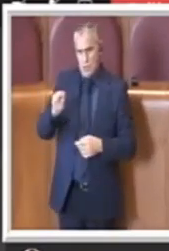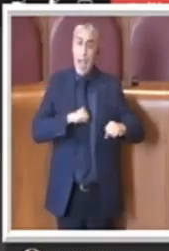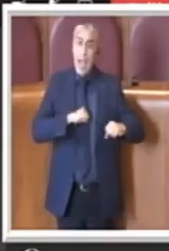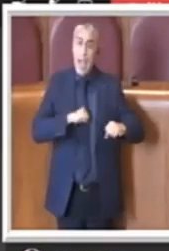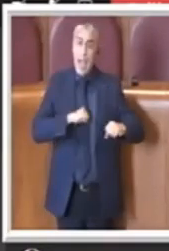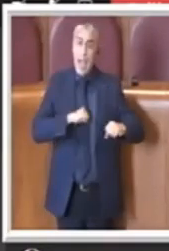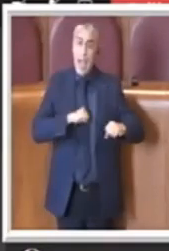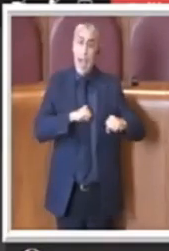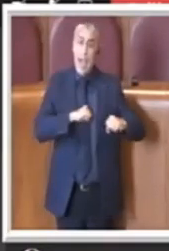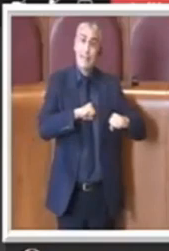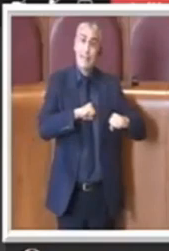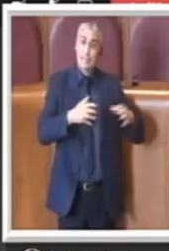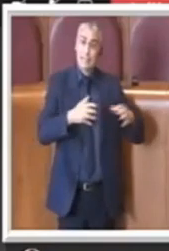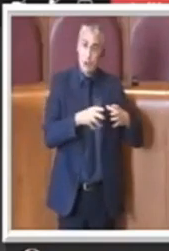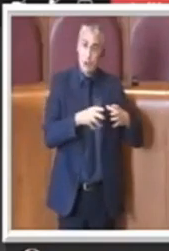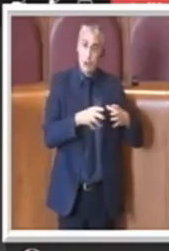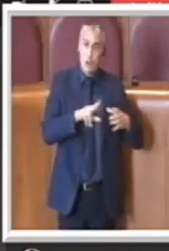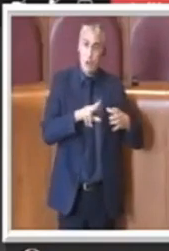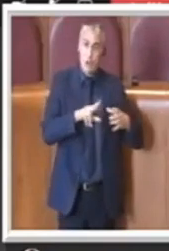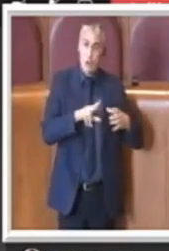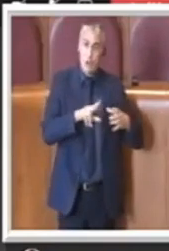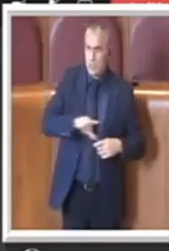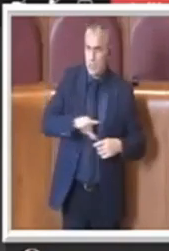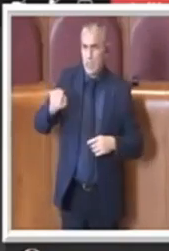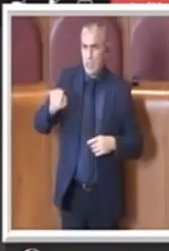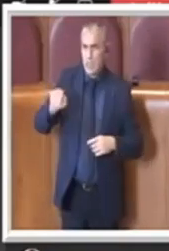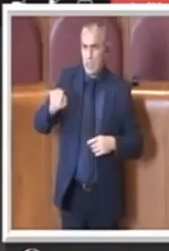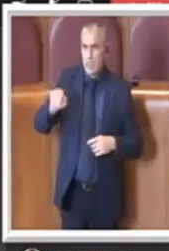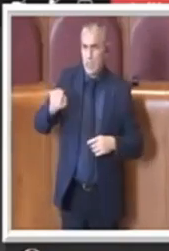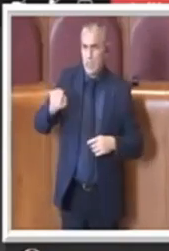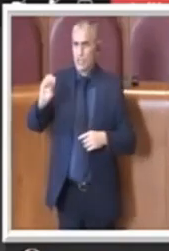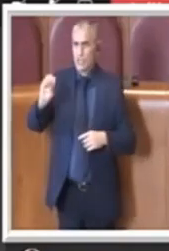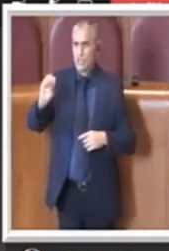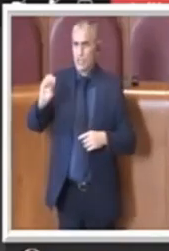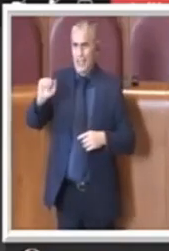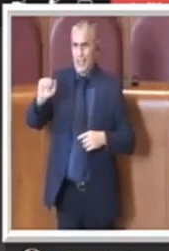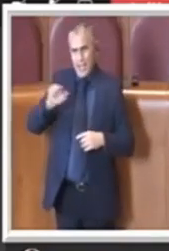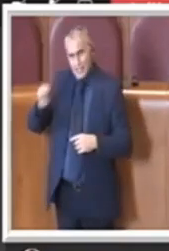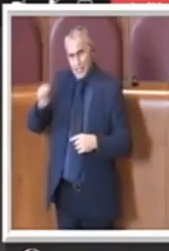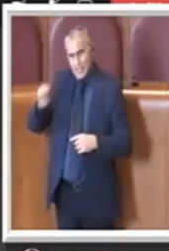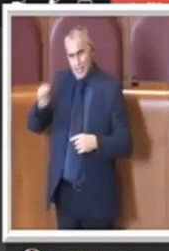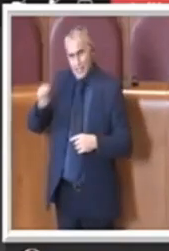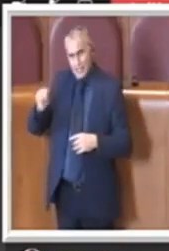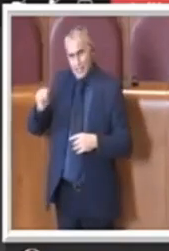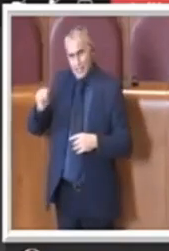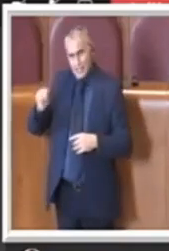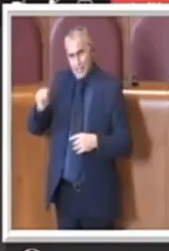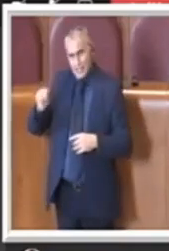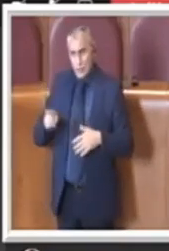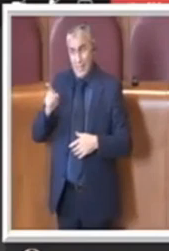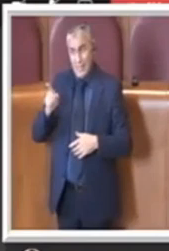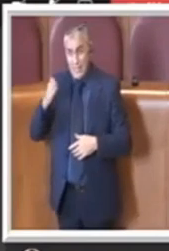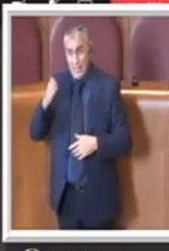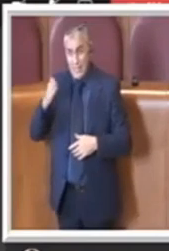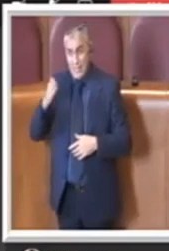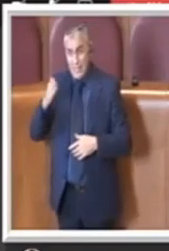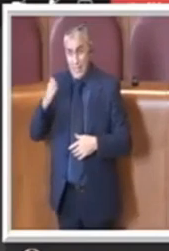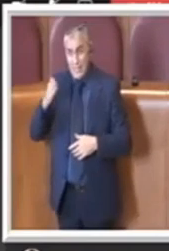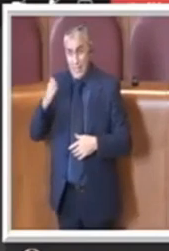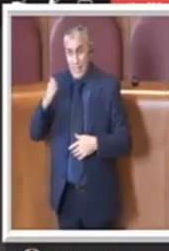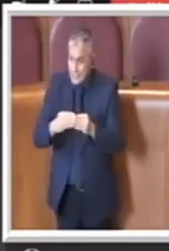precisi ad acea pa per andare a lavorare sul sulle perdite